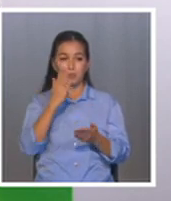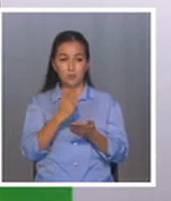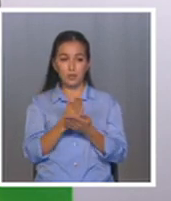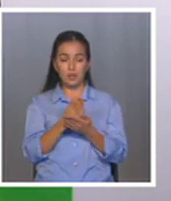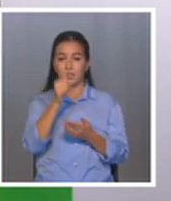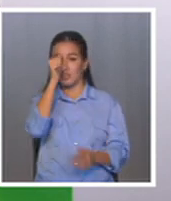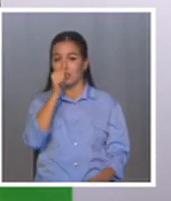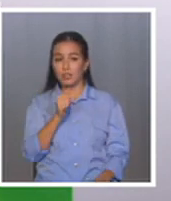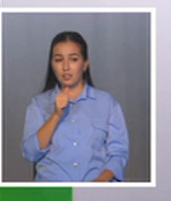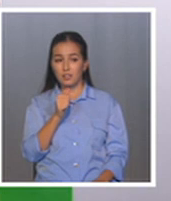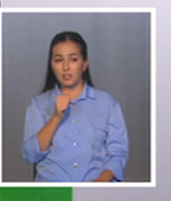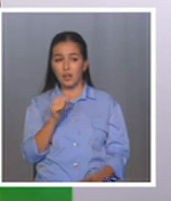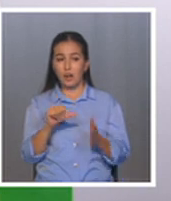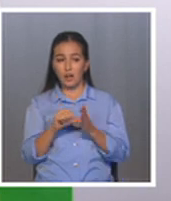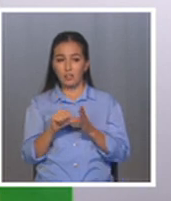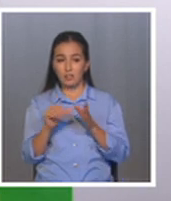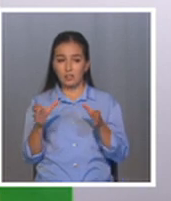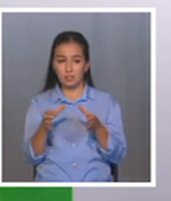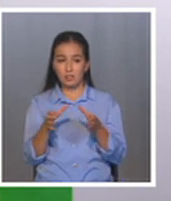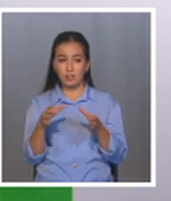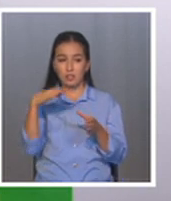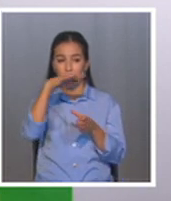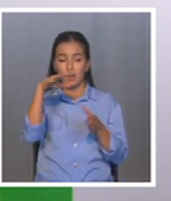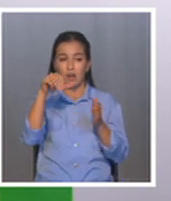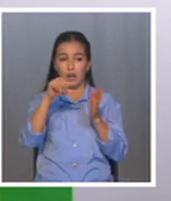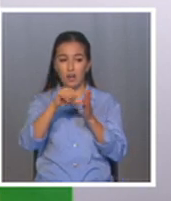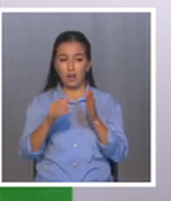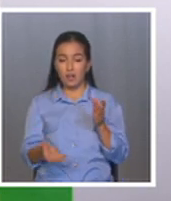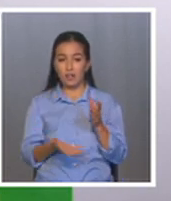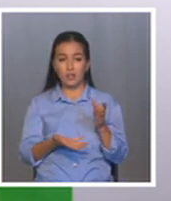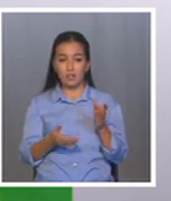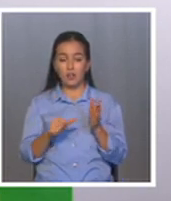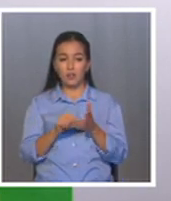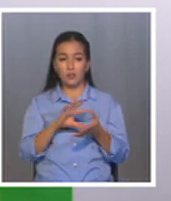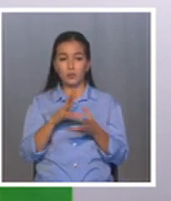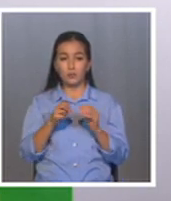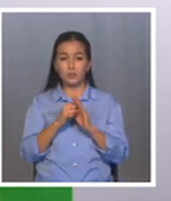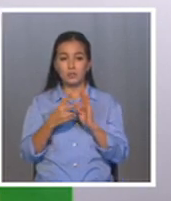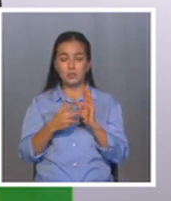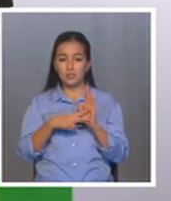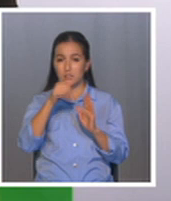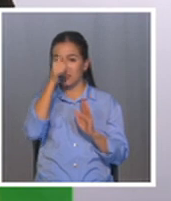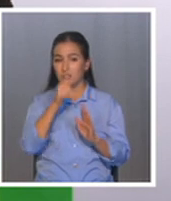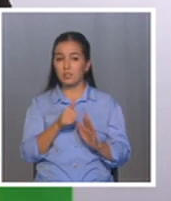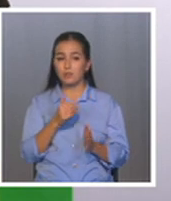Қырлары 6 бүйір қыры бар және жоғарыда 6 қыр, төменде 6 қыр, сонда 18 қыры бар екен.